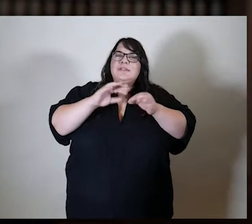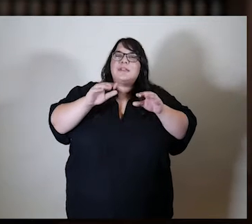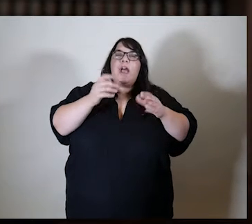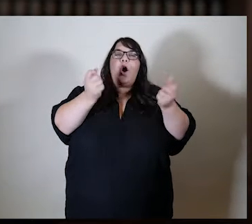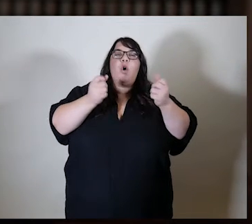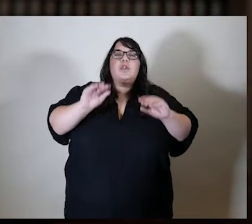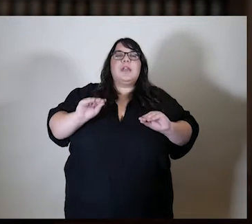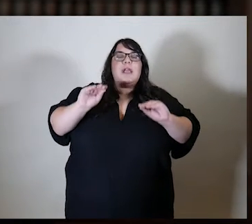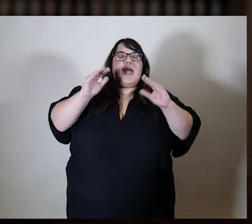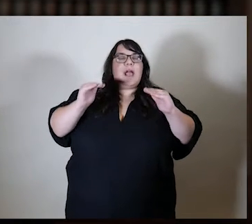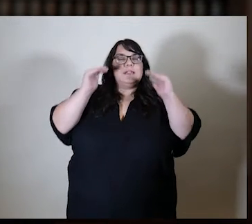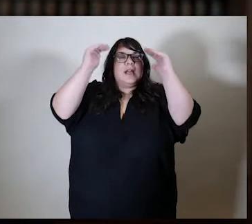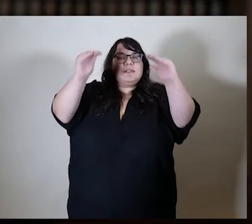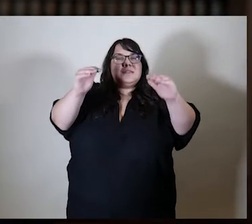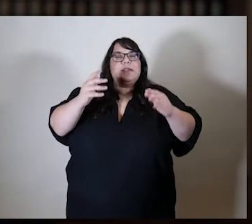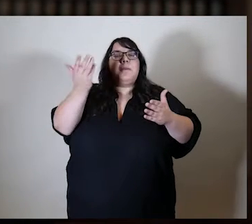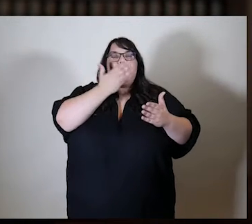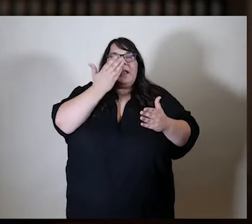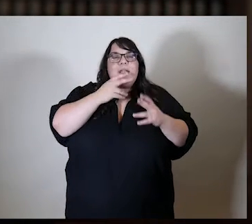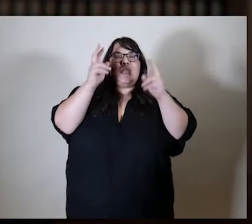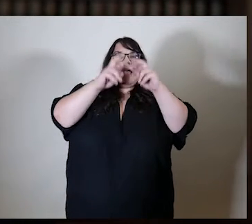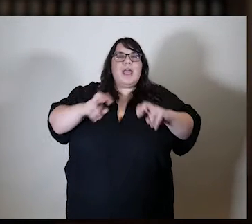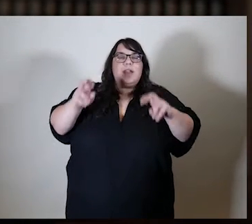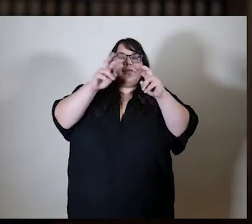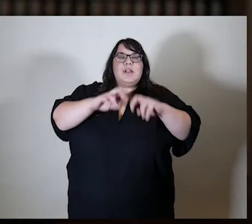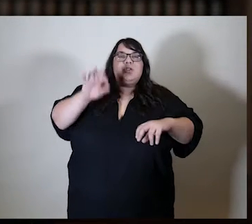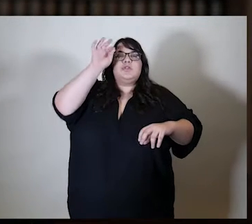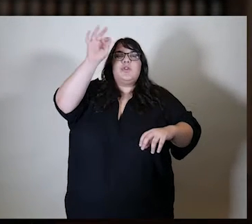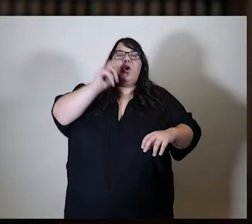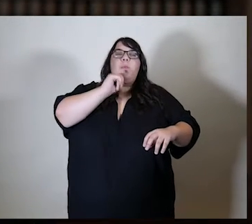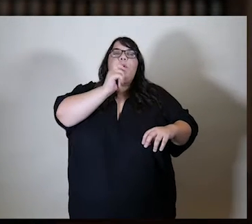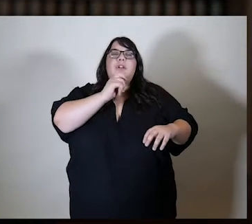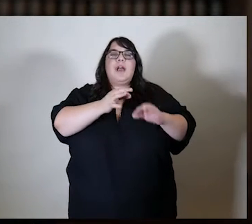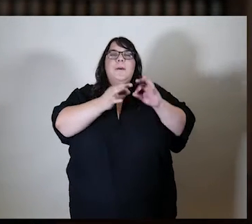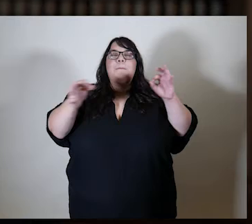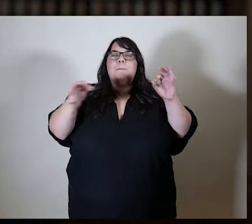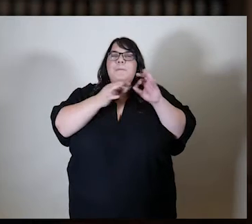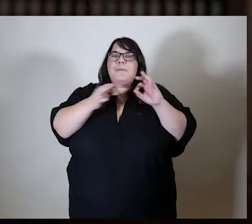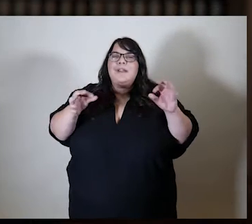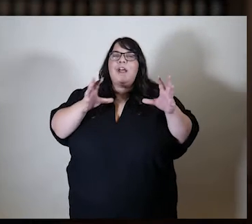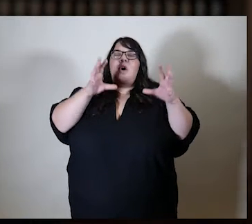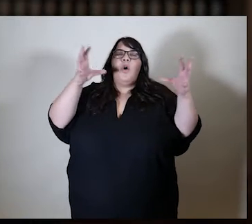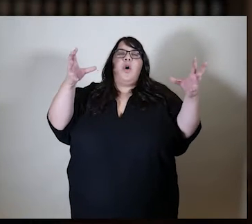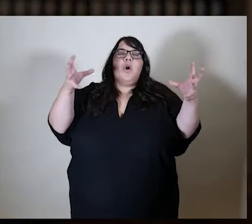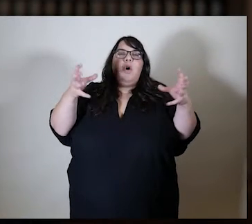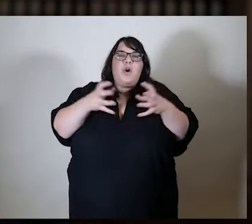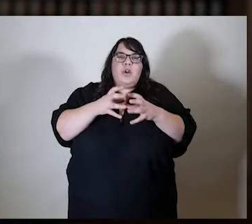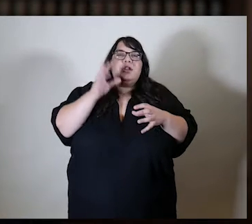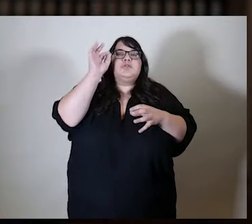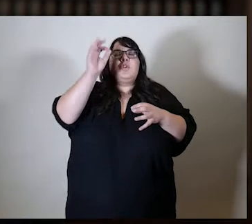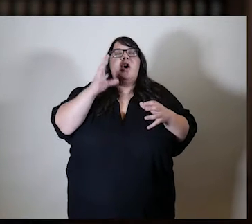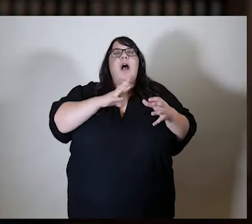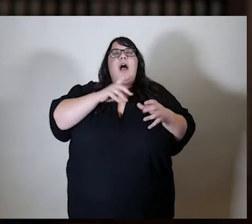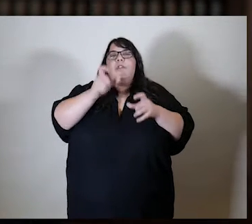προγράμματα, με συνεργασία, κατάρτιση οδηγών, μελέτη, έρευνα και προώθηση πολιτικών και μέτρων σχετικών με την οδική